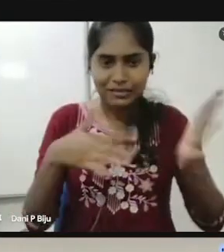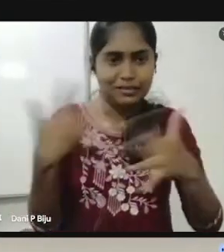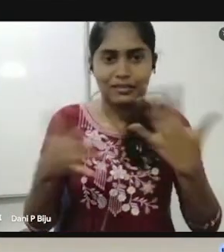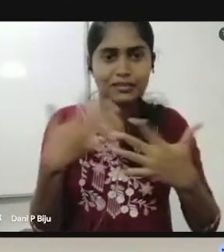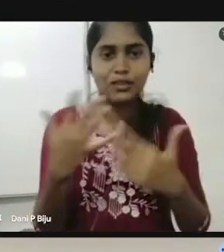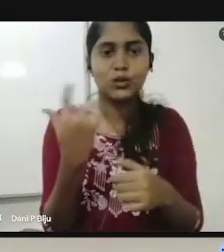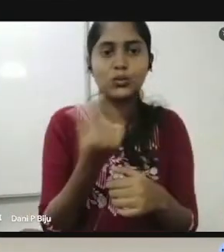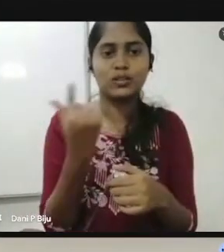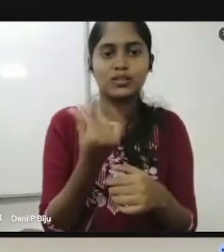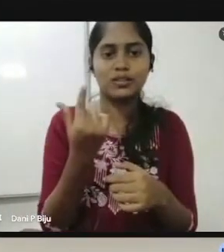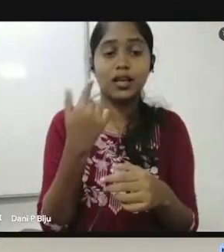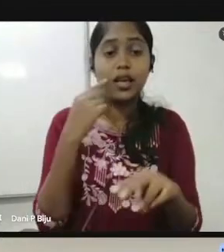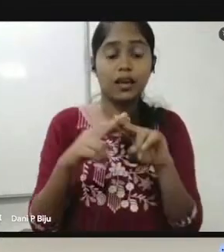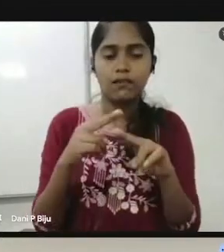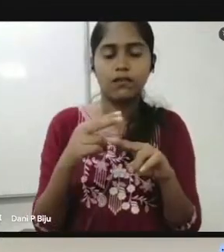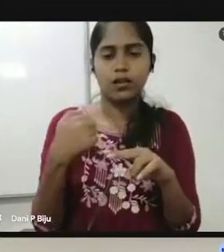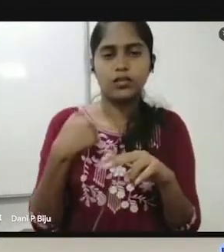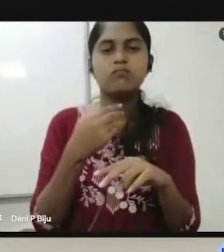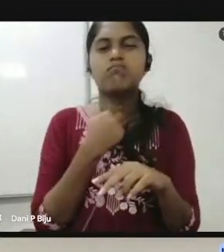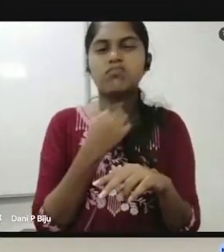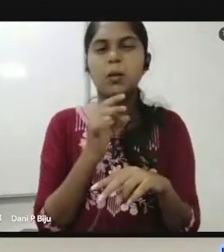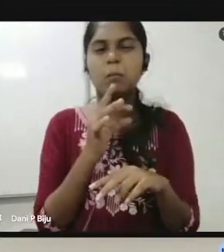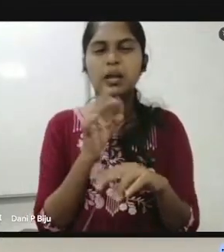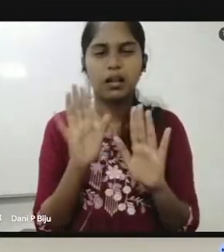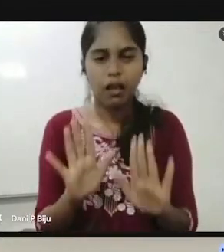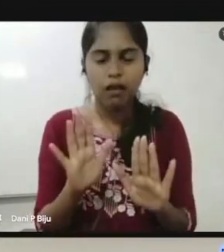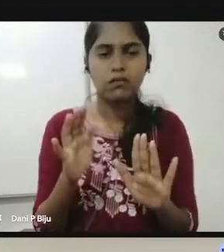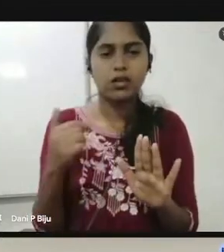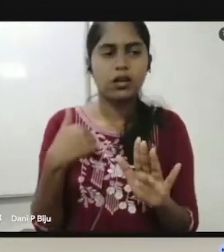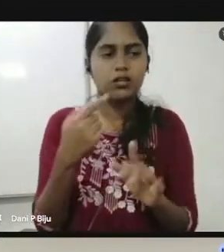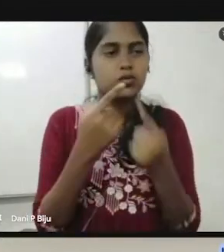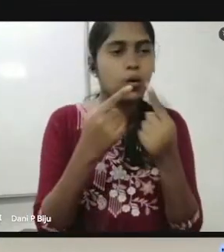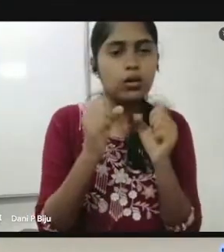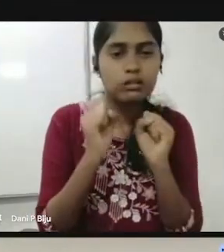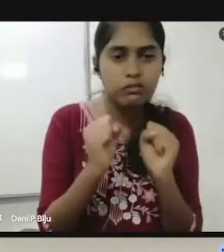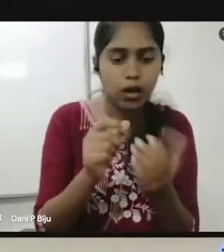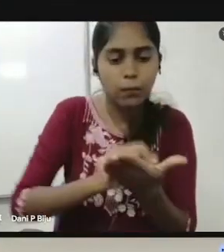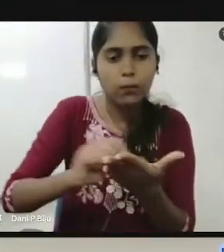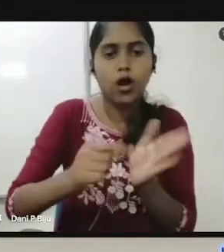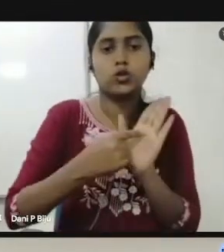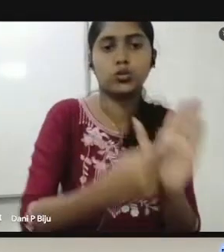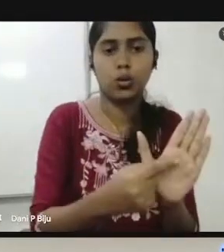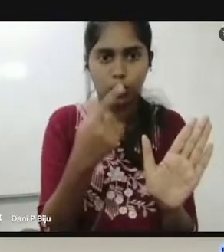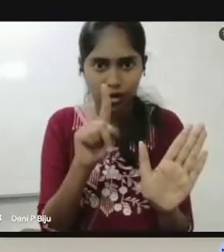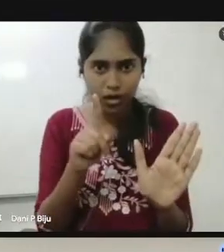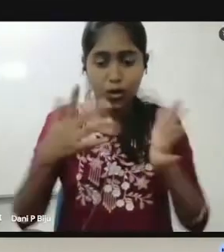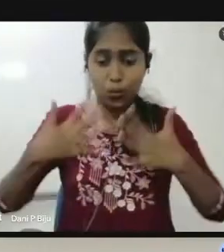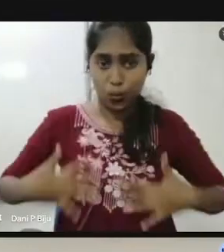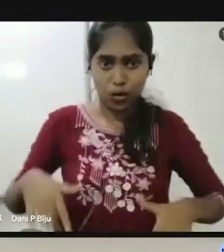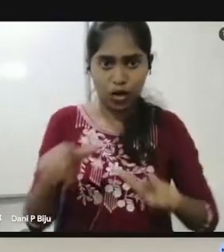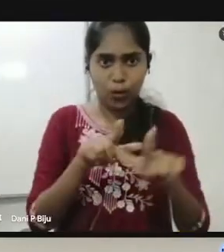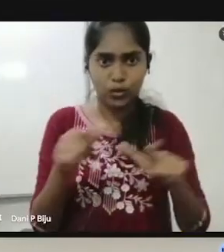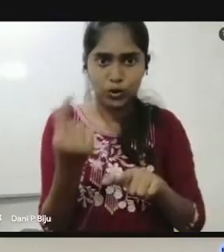നമുക്ക് ബുദ്ധിമുട്ടുണ്ടെന്നുണ്ടെങ്കിൽ ചിലപ്പോൾ നമ്മൾ എഴുതി കാണിക്കും, അല്ലെങ്കിൽ നമ്മളുടെ മുഖത്തെ എക്സ്പ്രഷൻസ്, നമ്മളുടെ ശരീരഭാഷ, ബോഡി ലാംഗ്വേജ്, ഇതെല്ലാം